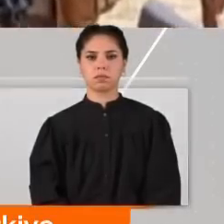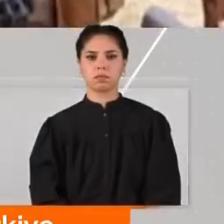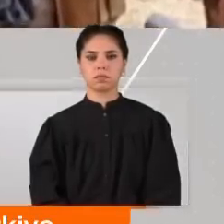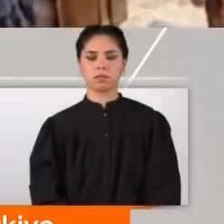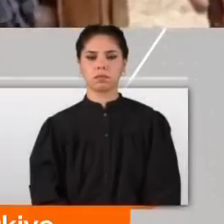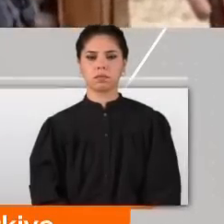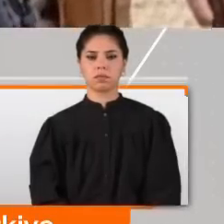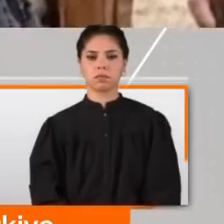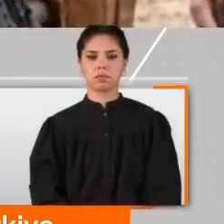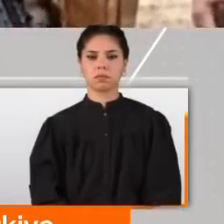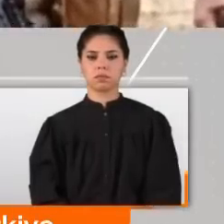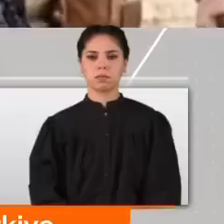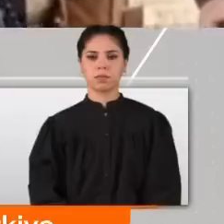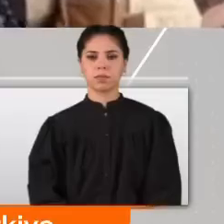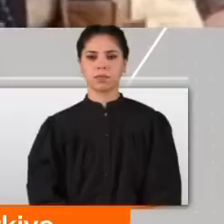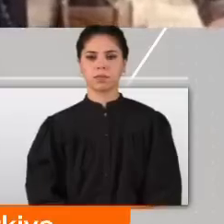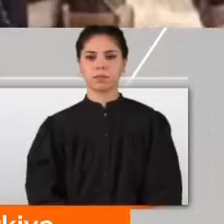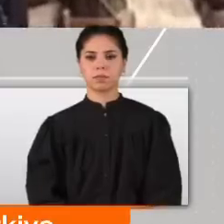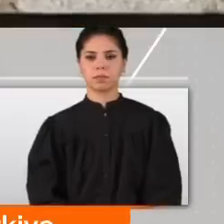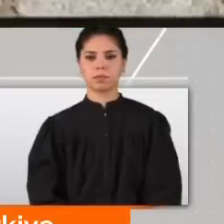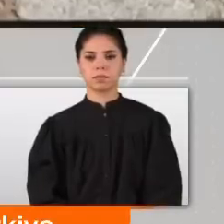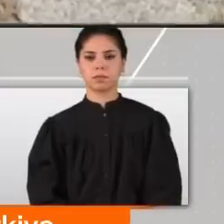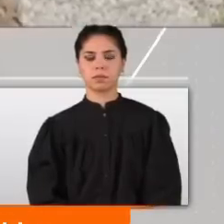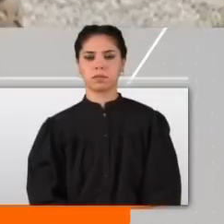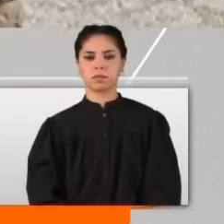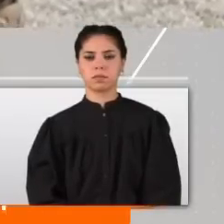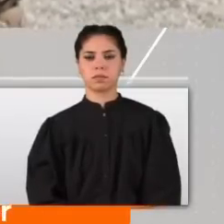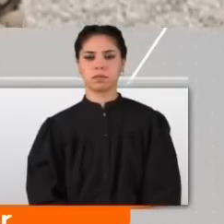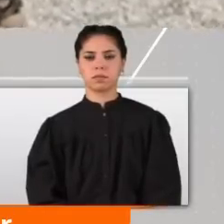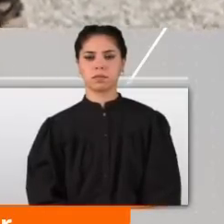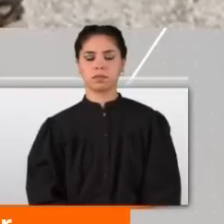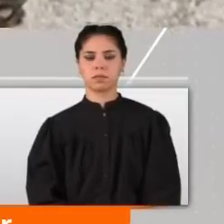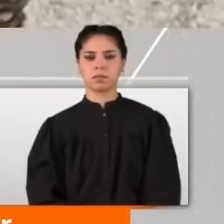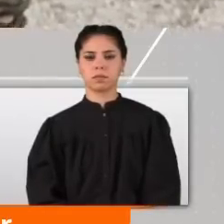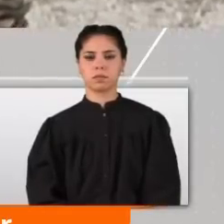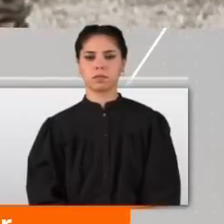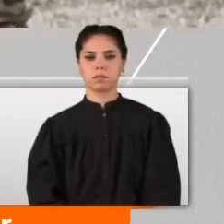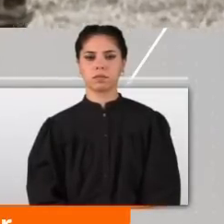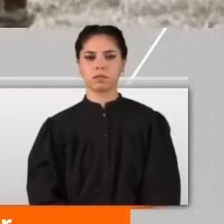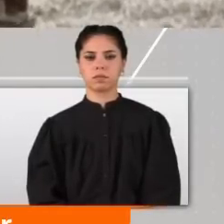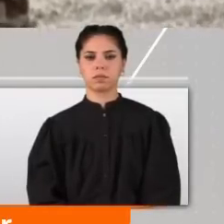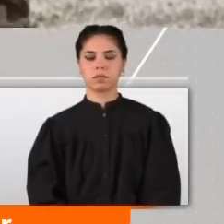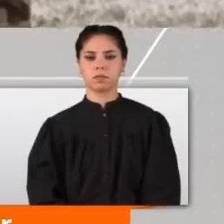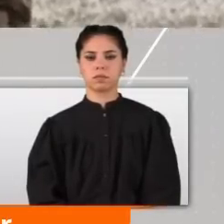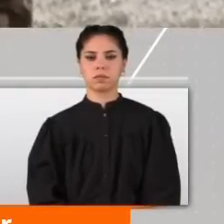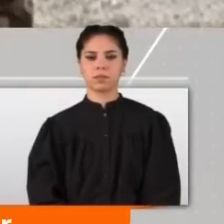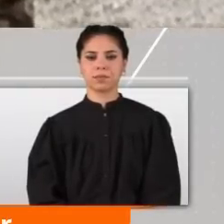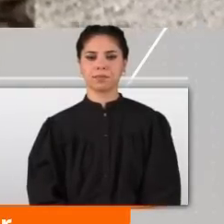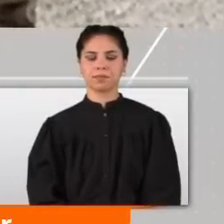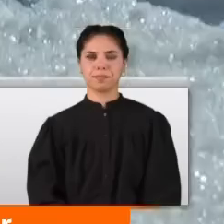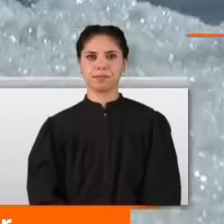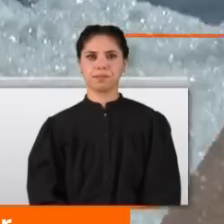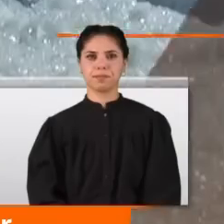burayı aşmış Nimet Encu kardeşimiz bugün şehadete ulaştı. Bizim için çok